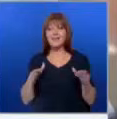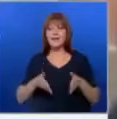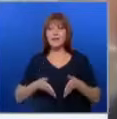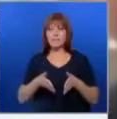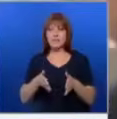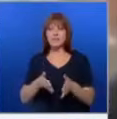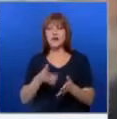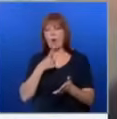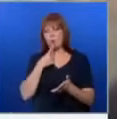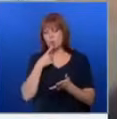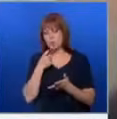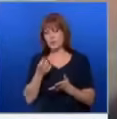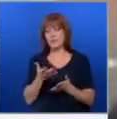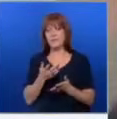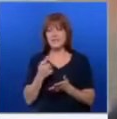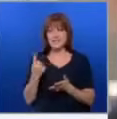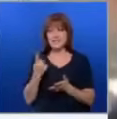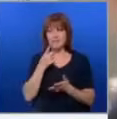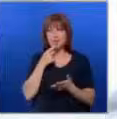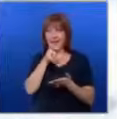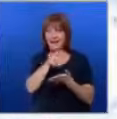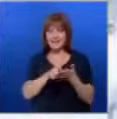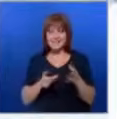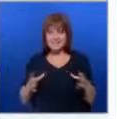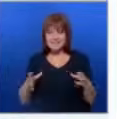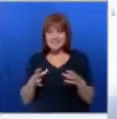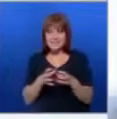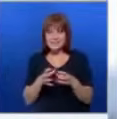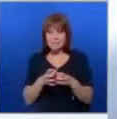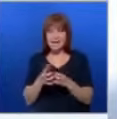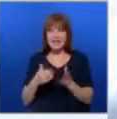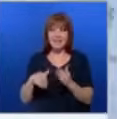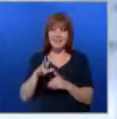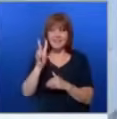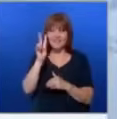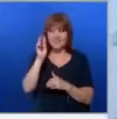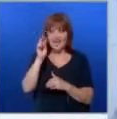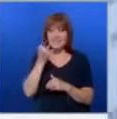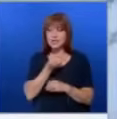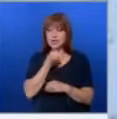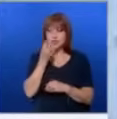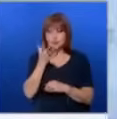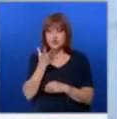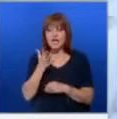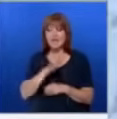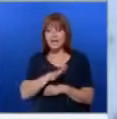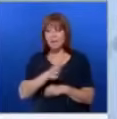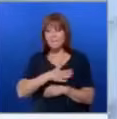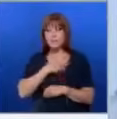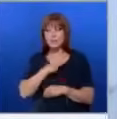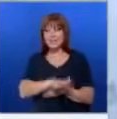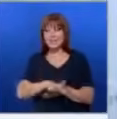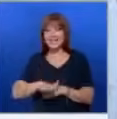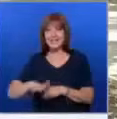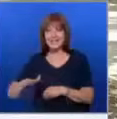с размера на присъдите. Само на този лист са събрани над 20 случая със смърт на пътя на деца и техните семейства, борещи се